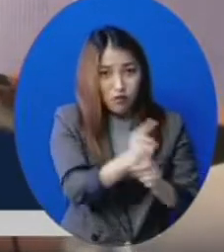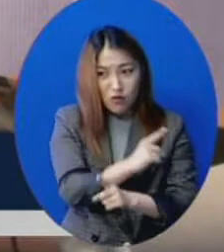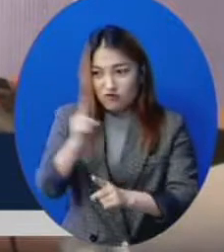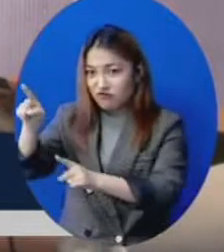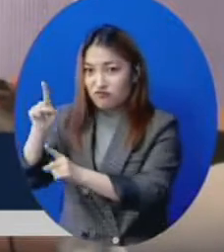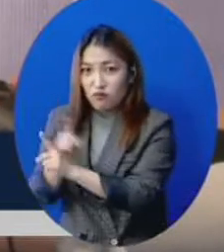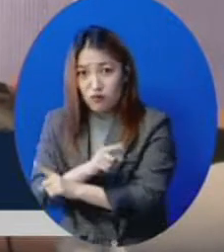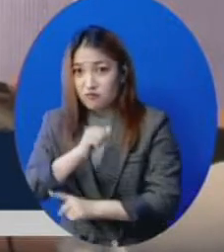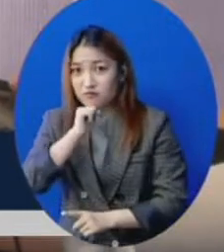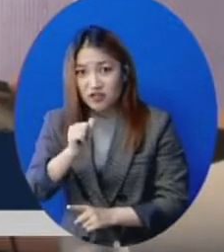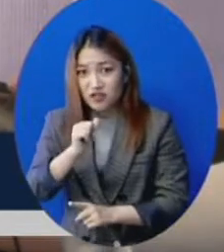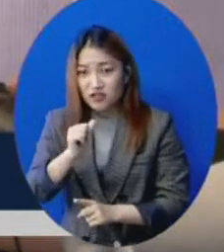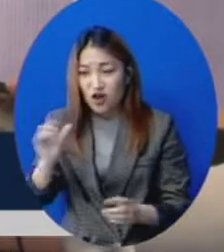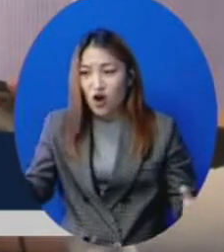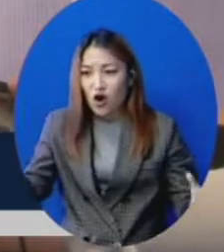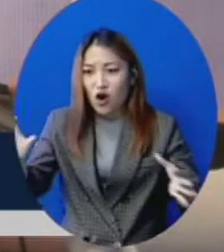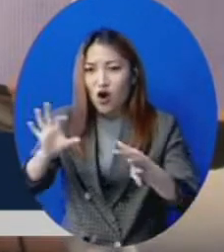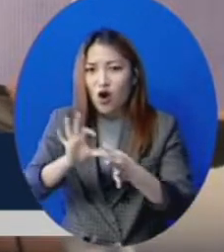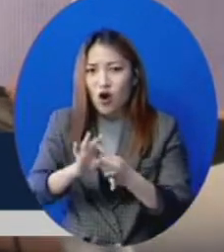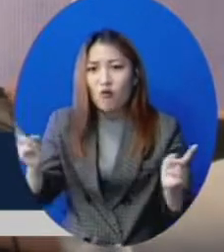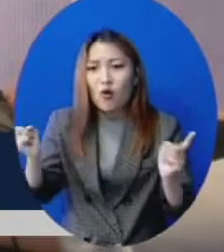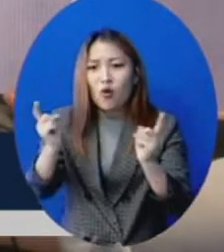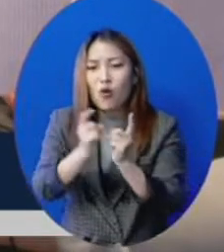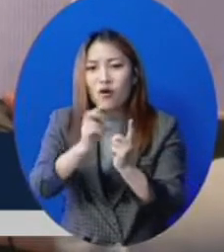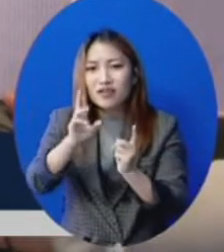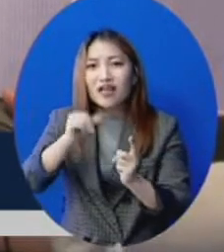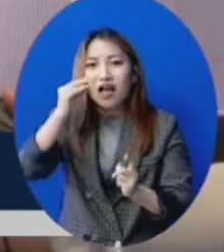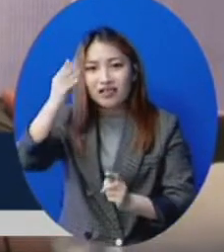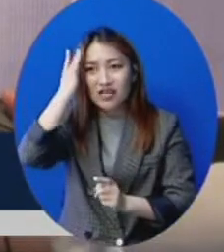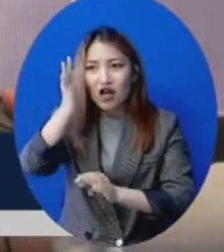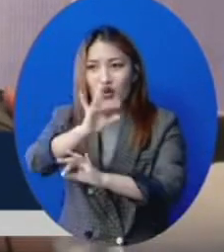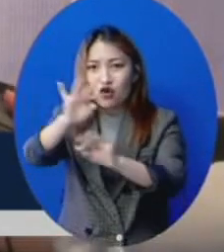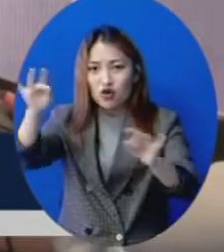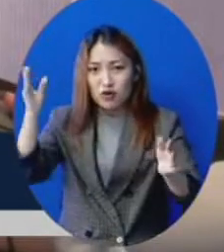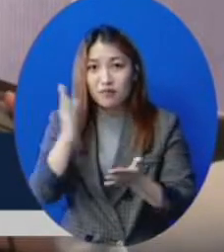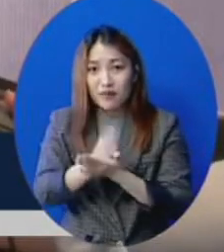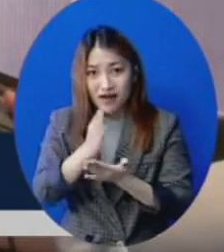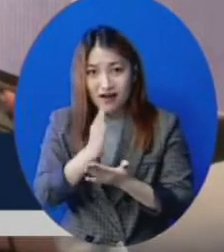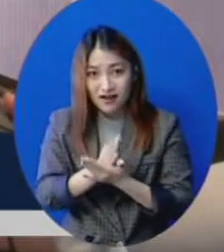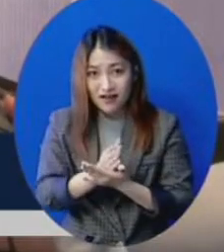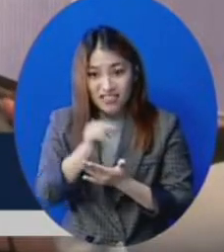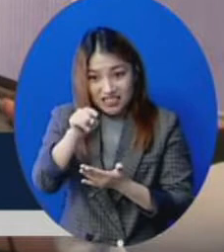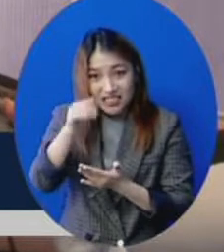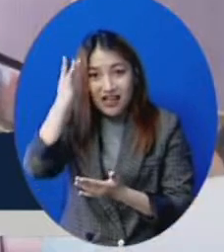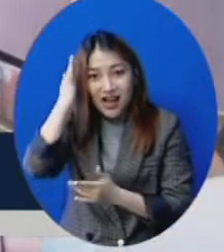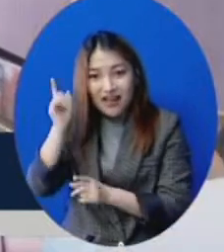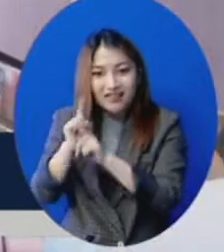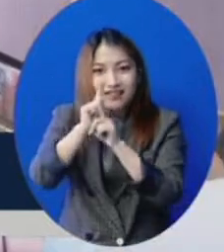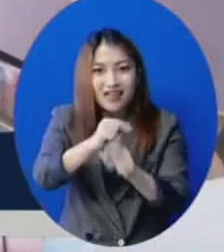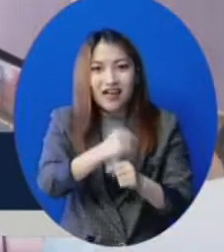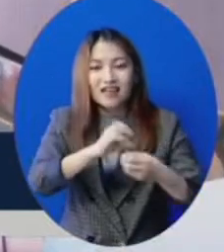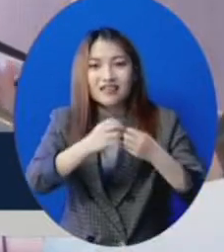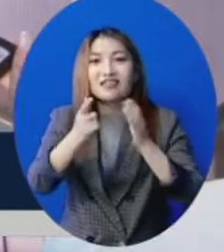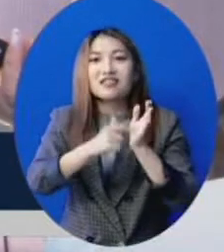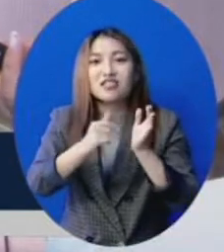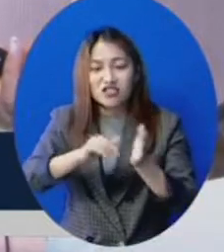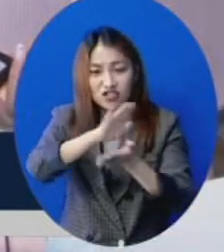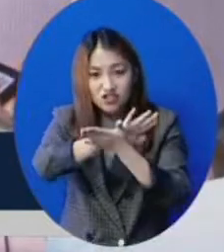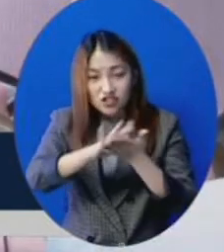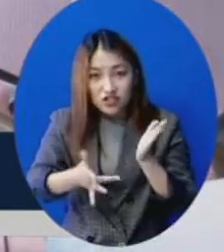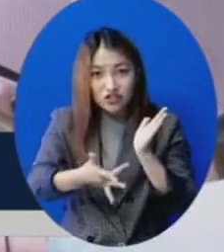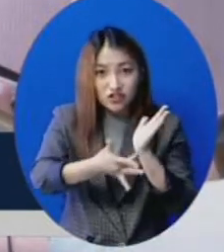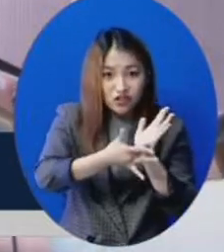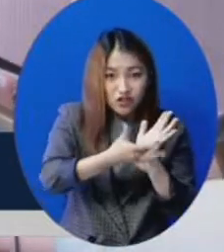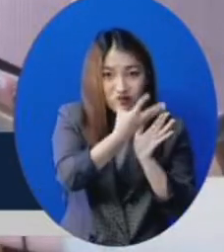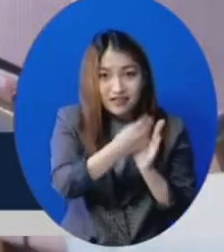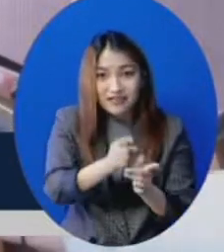энэ хоёрыг уулзуулах ёстой байхгүй юу? Уулзуулдаг аргууд нь дэлхийд даяар гарцсан байна. Тэрийг авчраад хийчих хэрэгтэй. Орчин үеийн